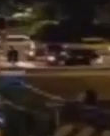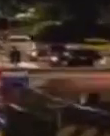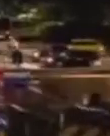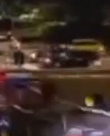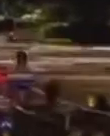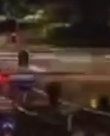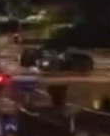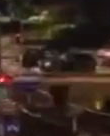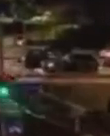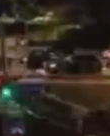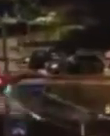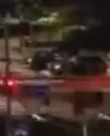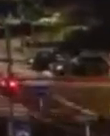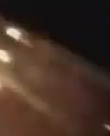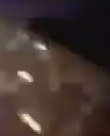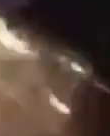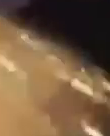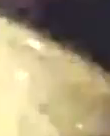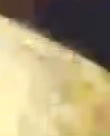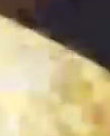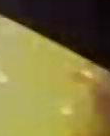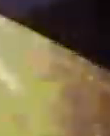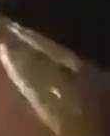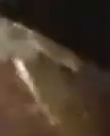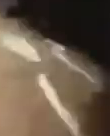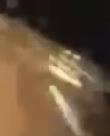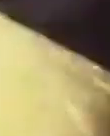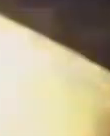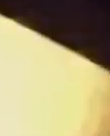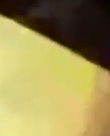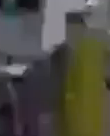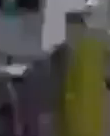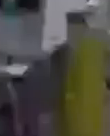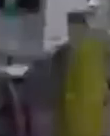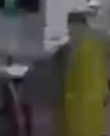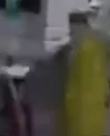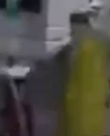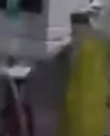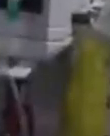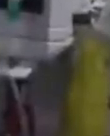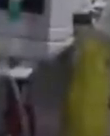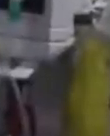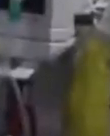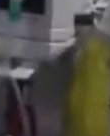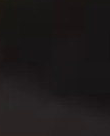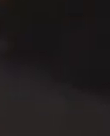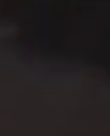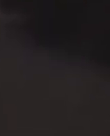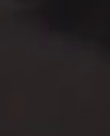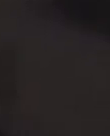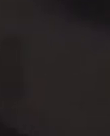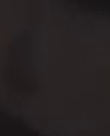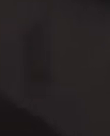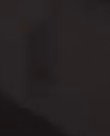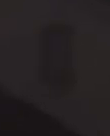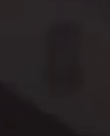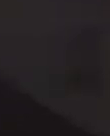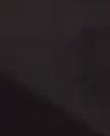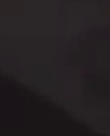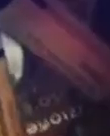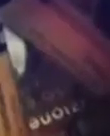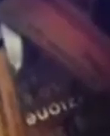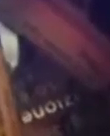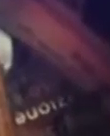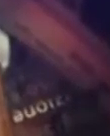coronavirus la pandemia ha mostrato di straordinario valore delle lavoratrici e dei lavoratori che si occupano della nostra salute